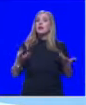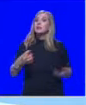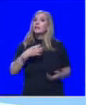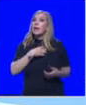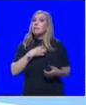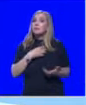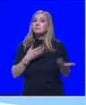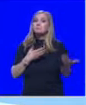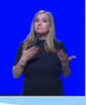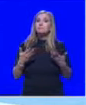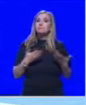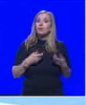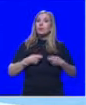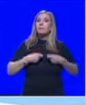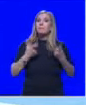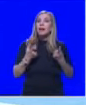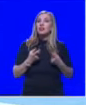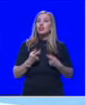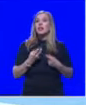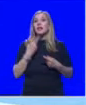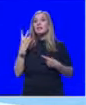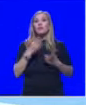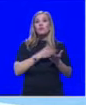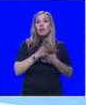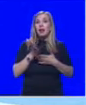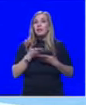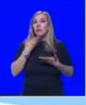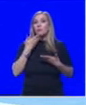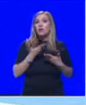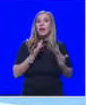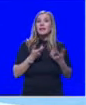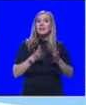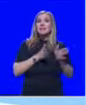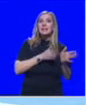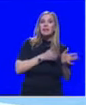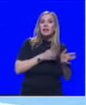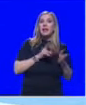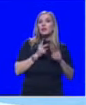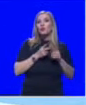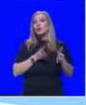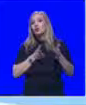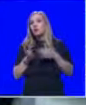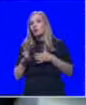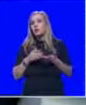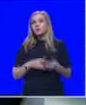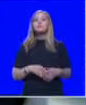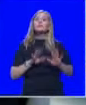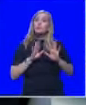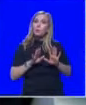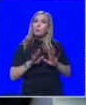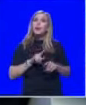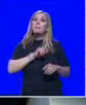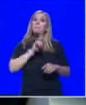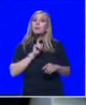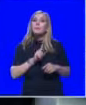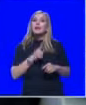всъщност праща такива амбивалентни послания. Веднъж с едните, веднъж с другите. Добре, един ремонт на кабинета при ротацията. Може